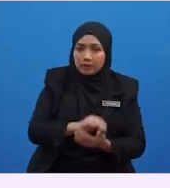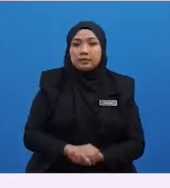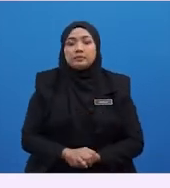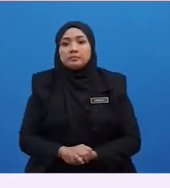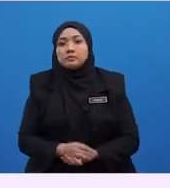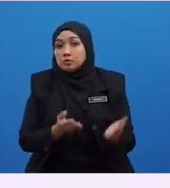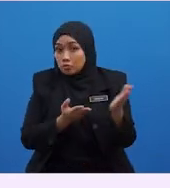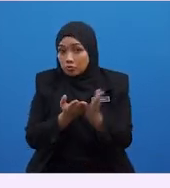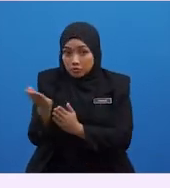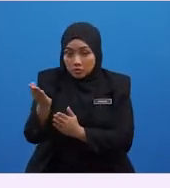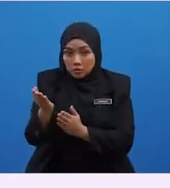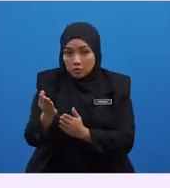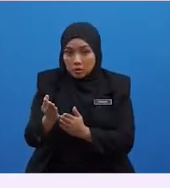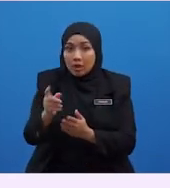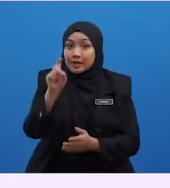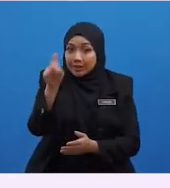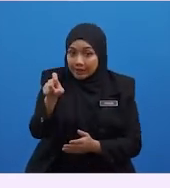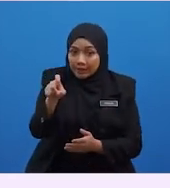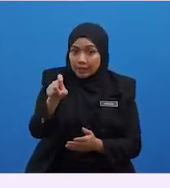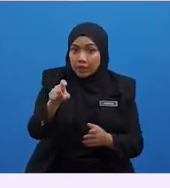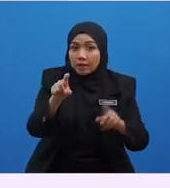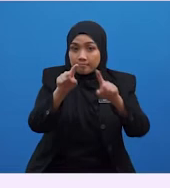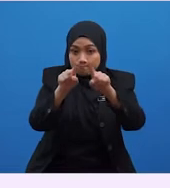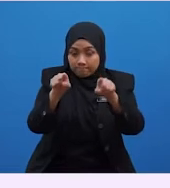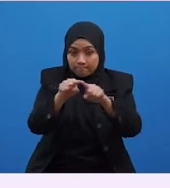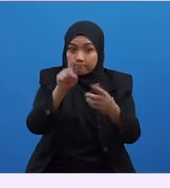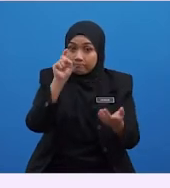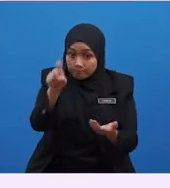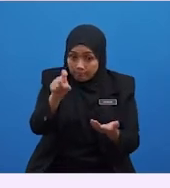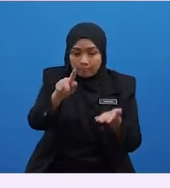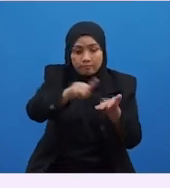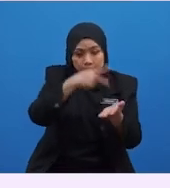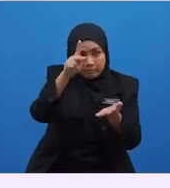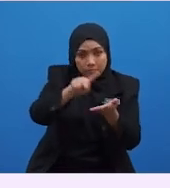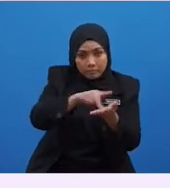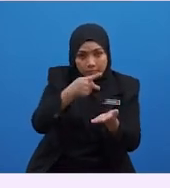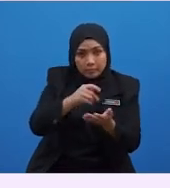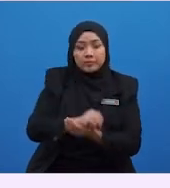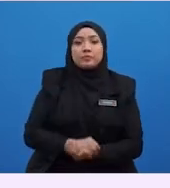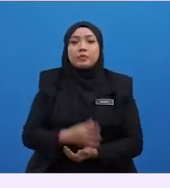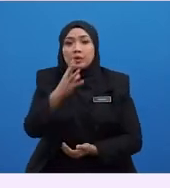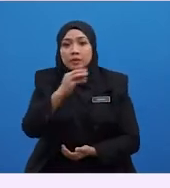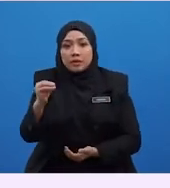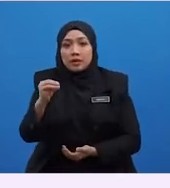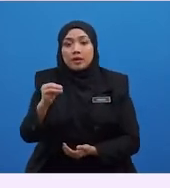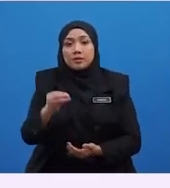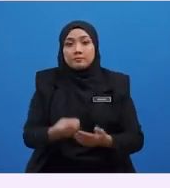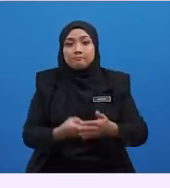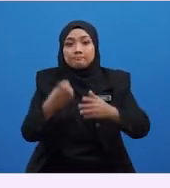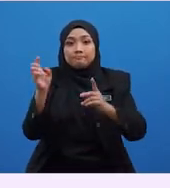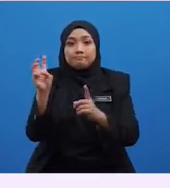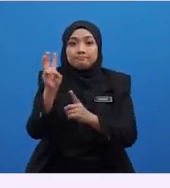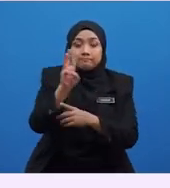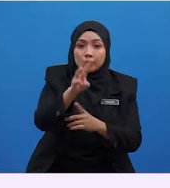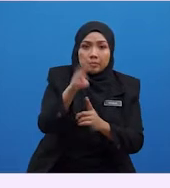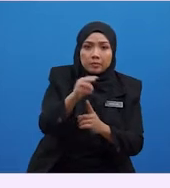Seterusnya, klik pada butang kemaskini. Walaupun tiada perubahan, mesej berjaya kemaskini akan